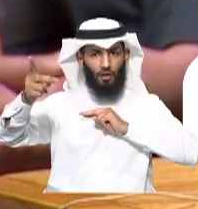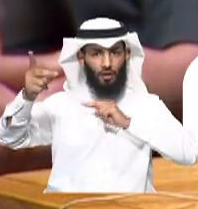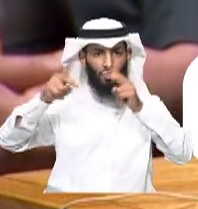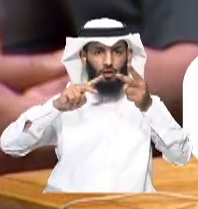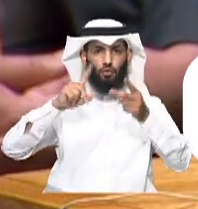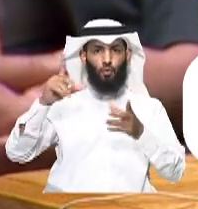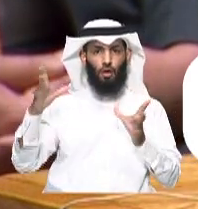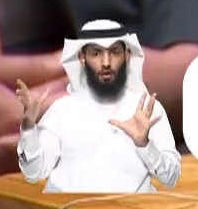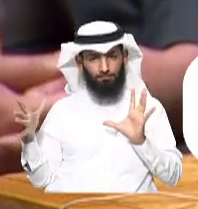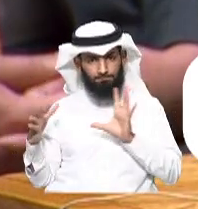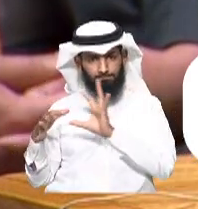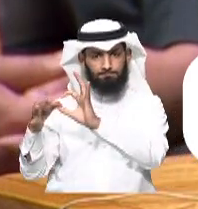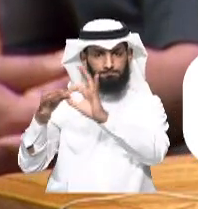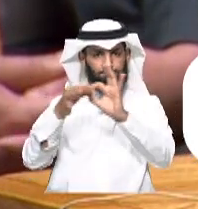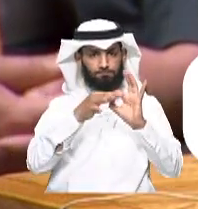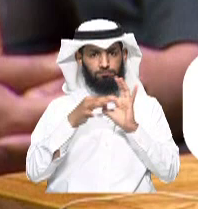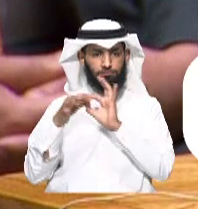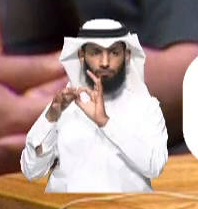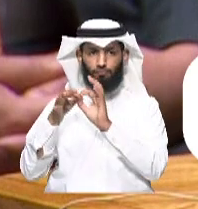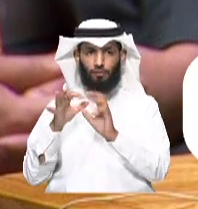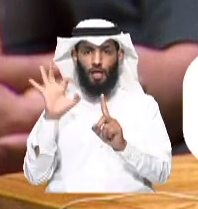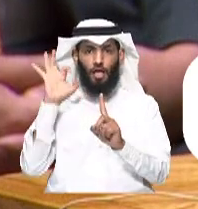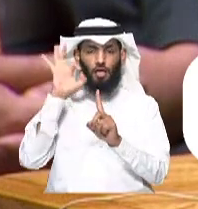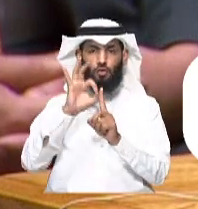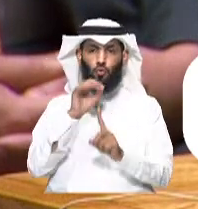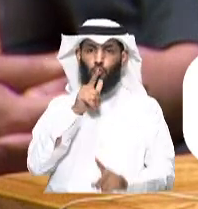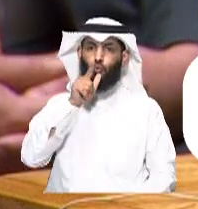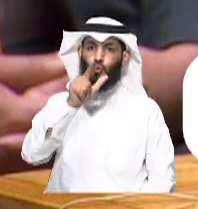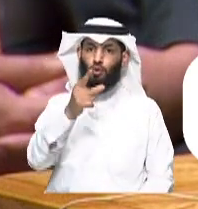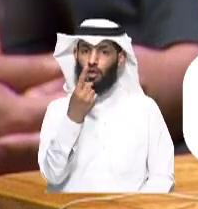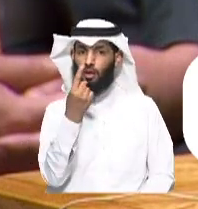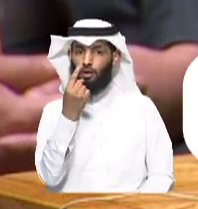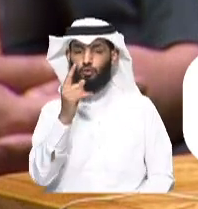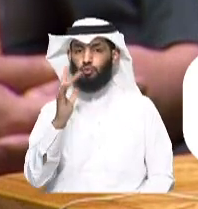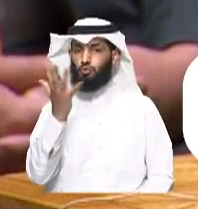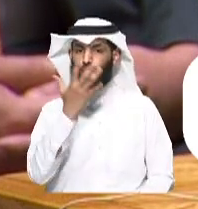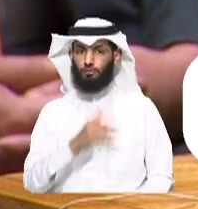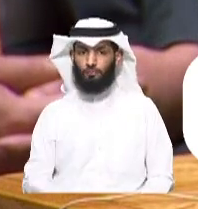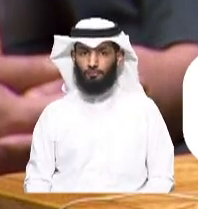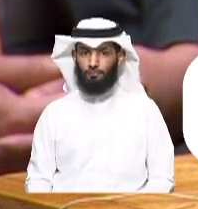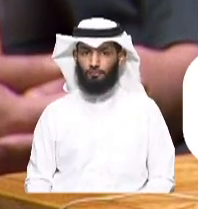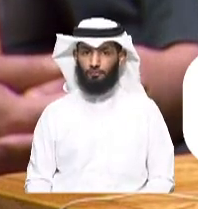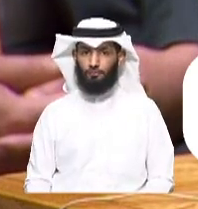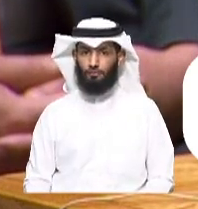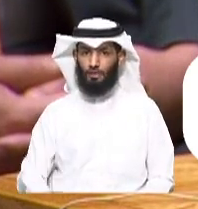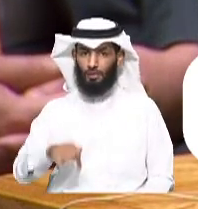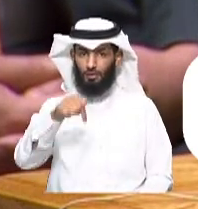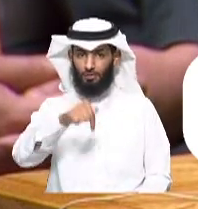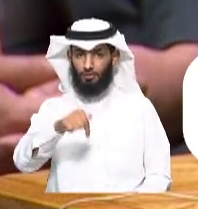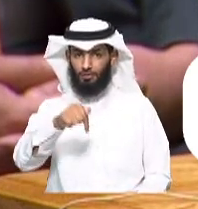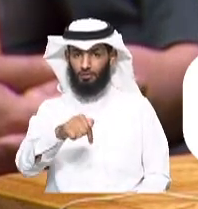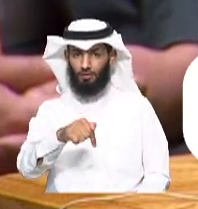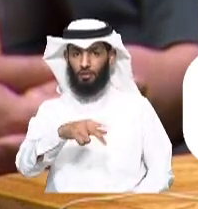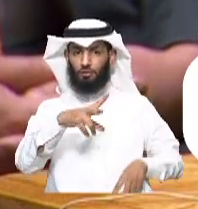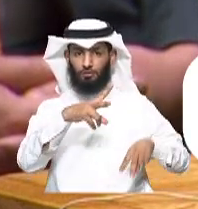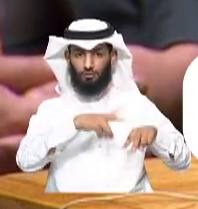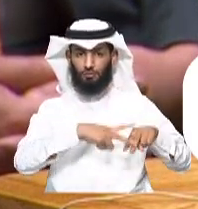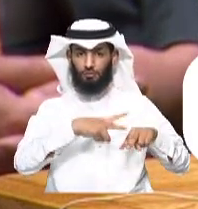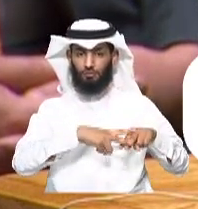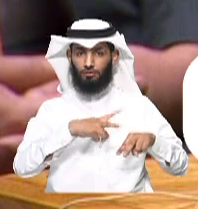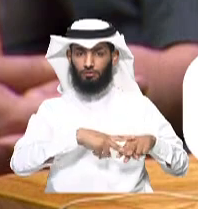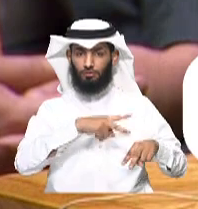الاعراق البشريه لكي توصل رساله واحده مفادها بان ما تقوم به القوه القائمه بالاحتيال